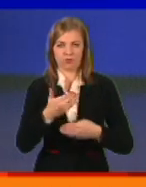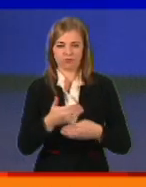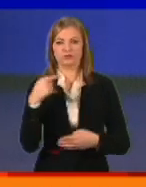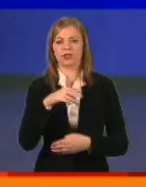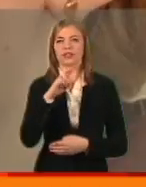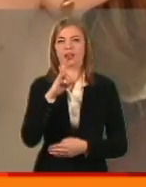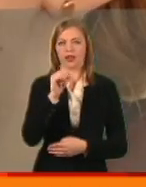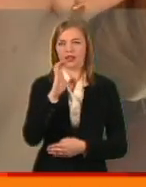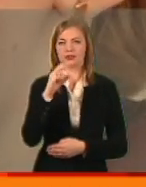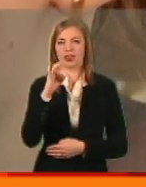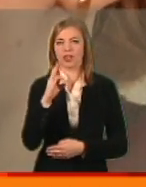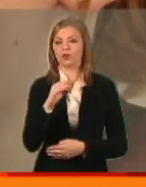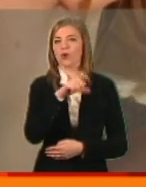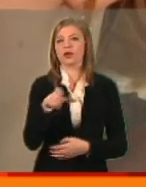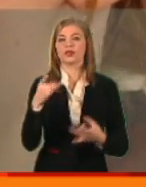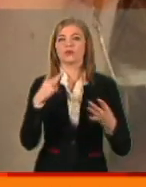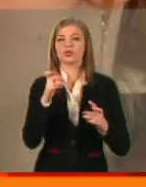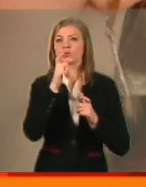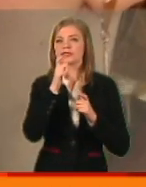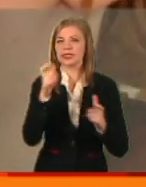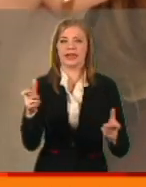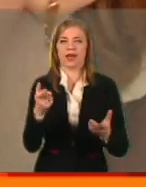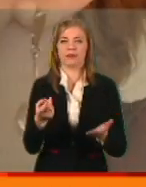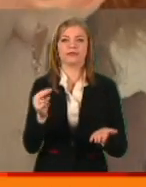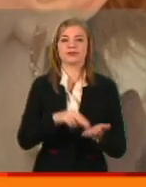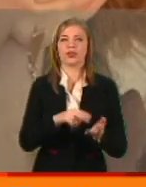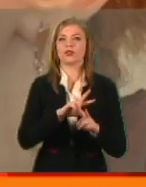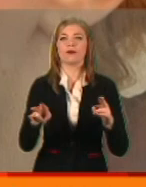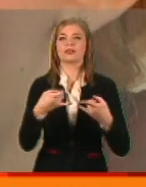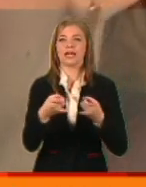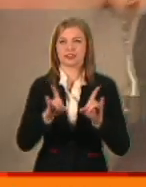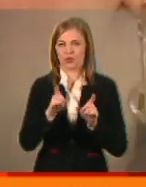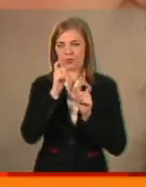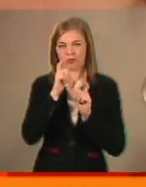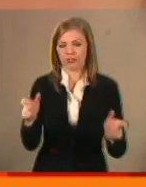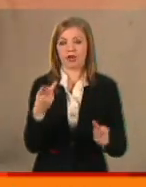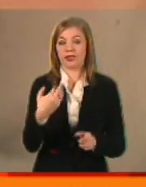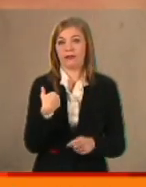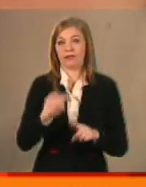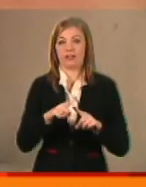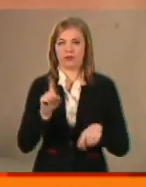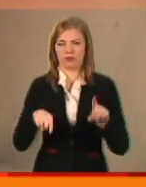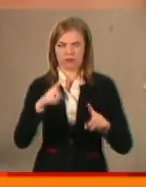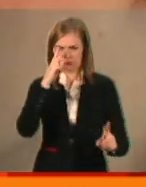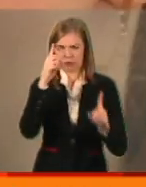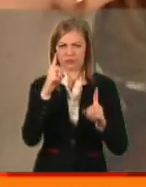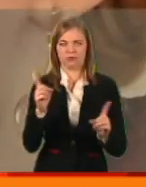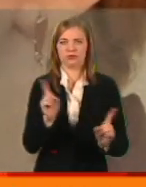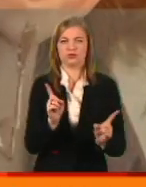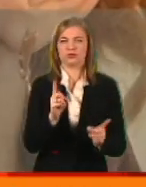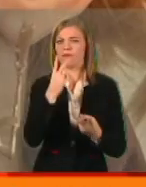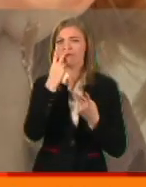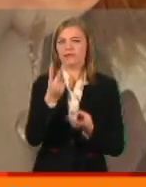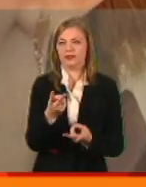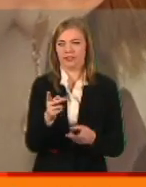Яна Саленко. Вони прямо з криками встають, як на стадіоні кричать. Це для мене іноді шокує, що вони